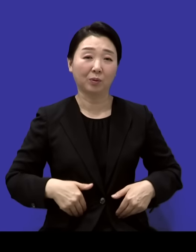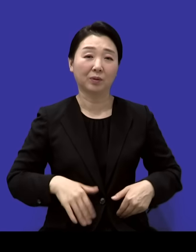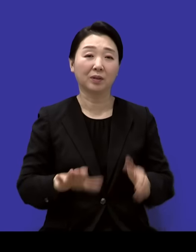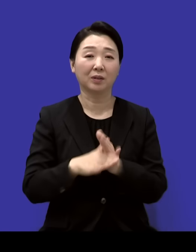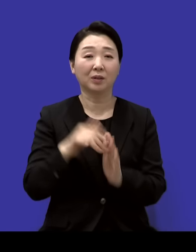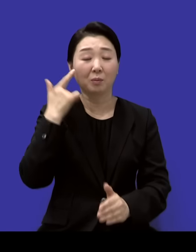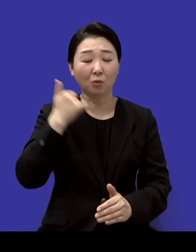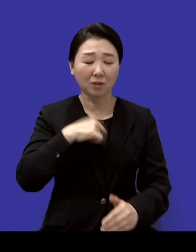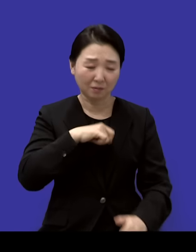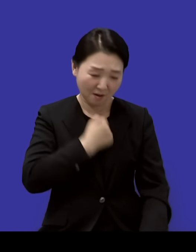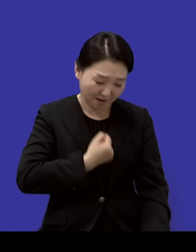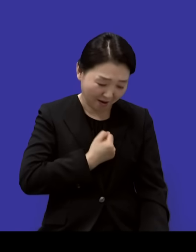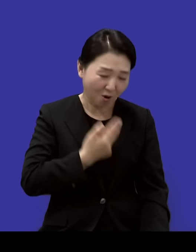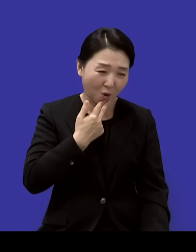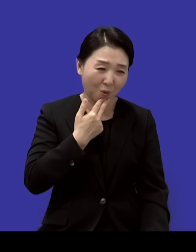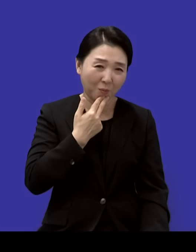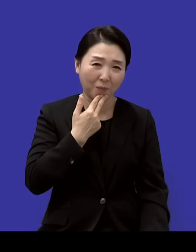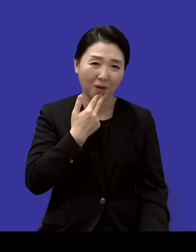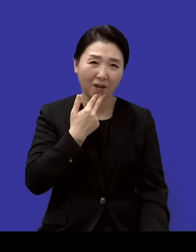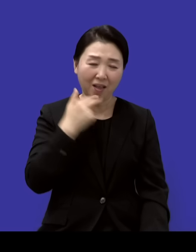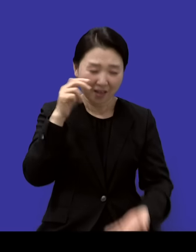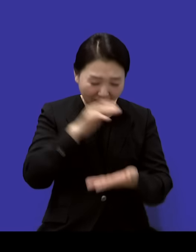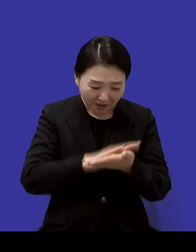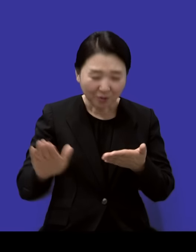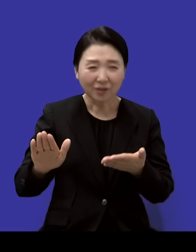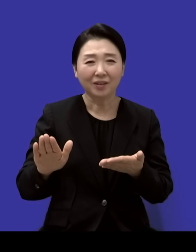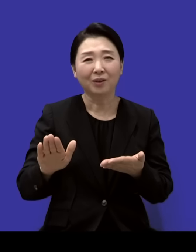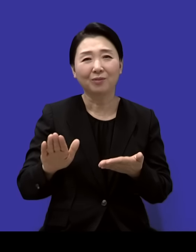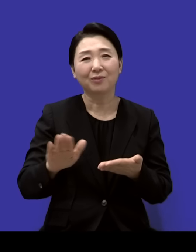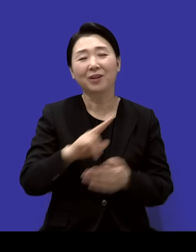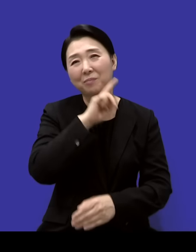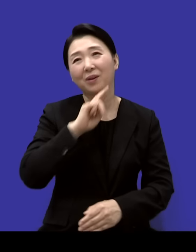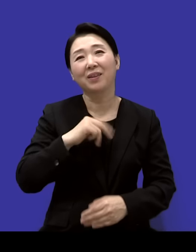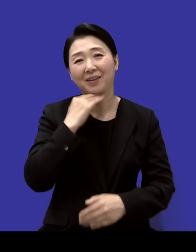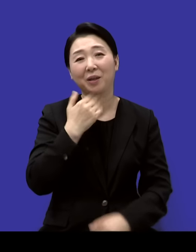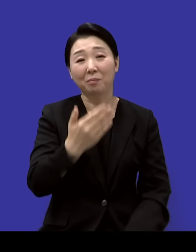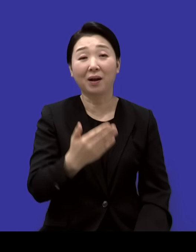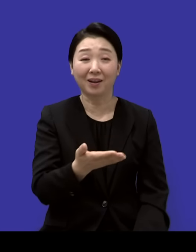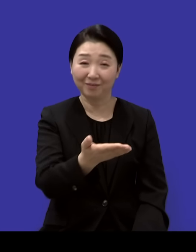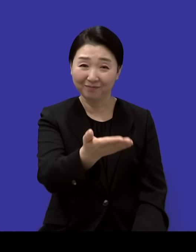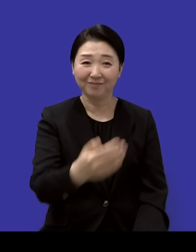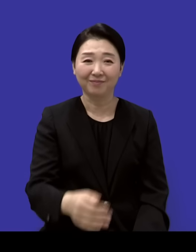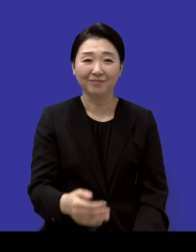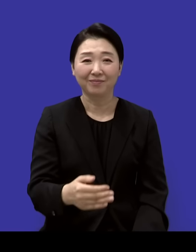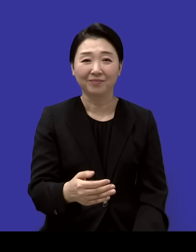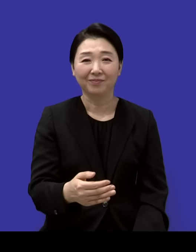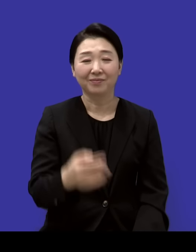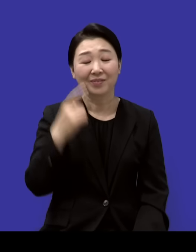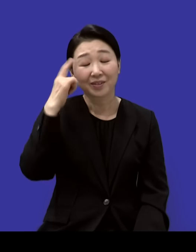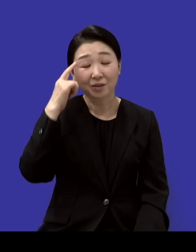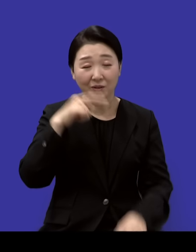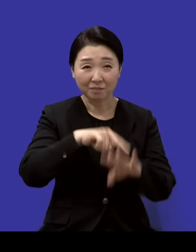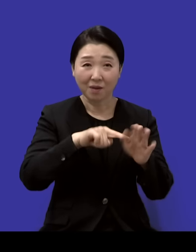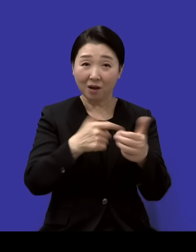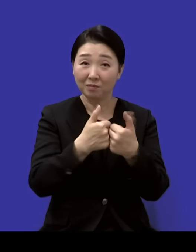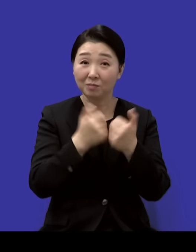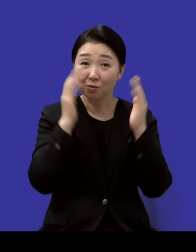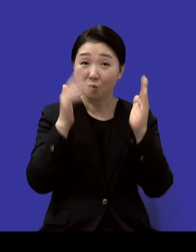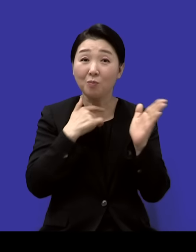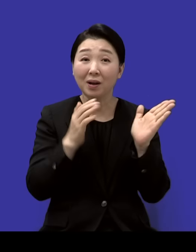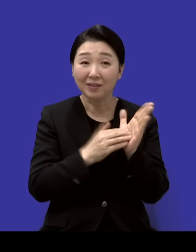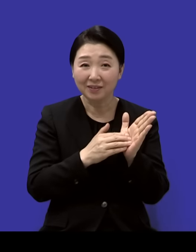이게 없으셔야 저희도 편하게 기댈 수 있지 않겠어요? 맞아요. 네, 오늘 목사님께서 그래서 이 정신 심리도 공부하셔서